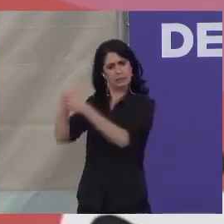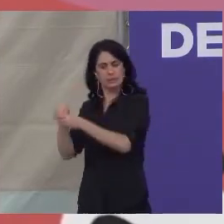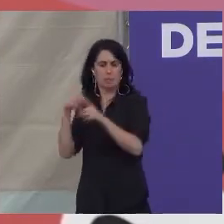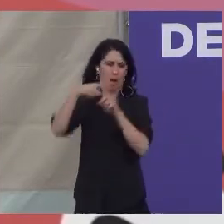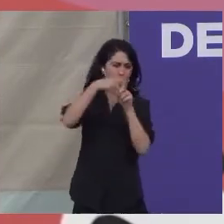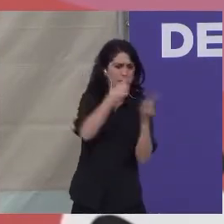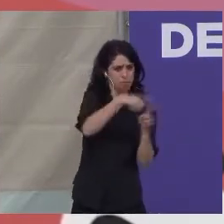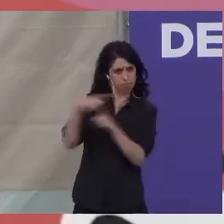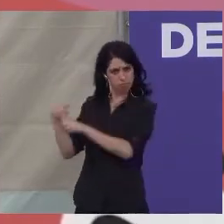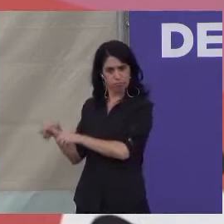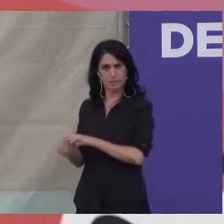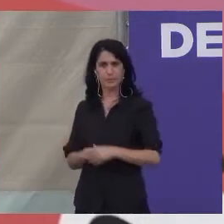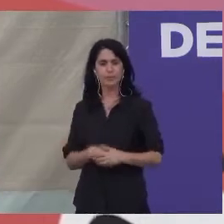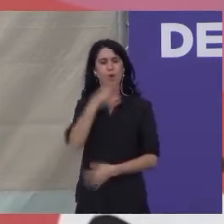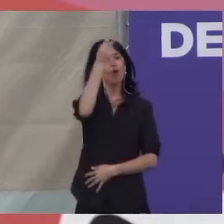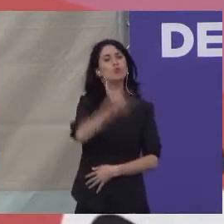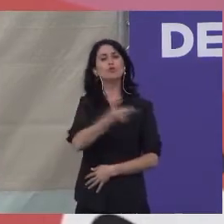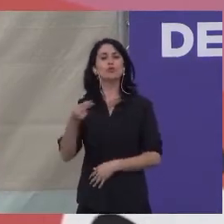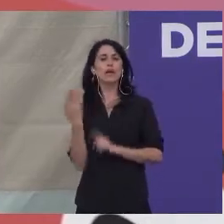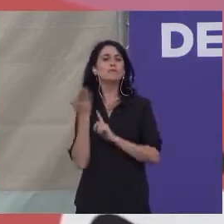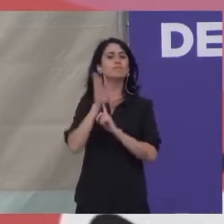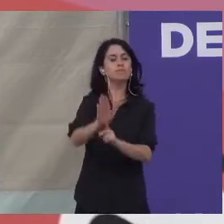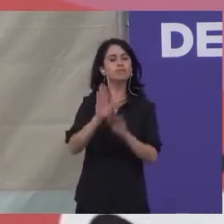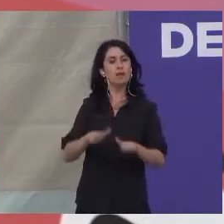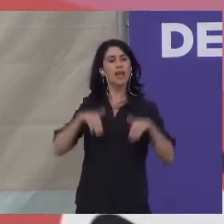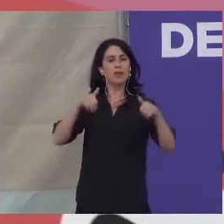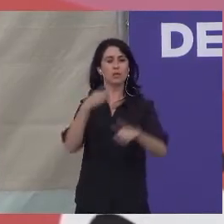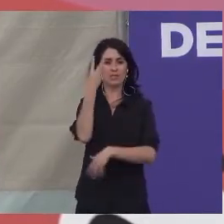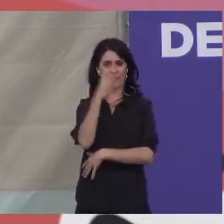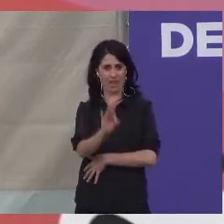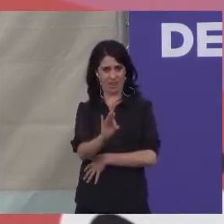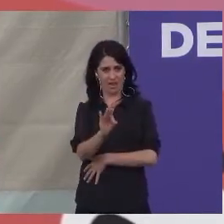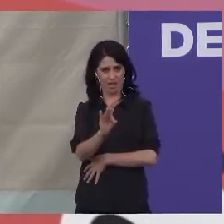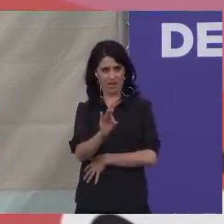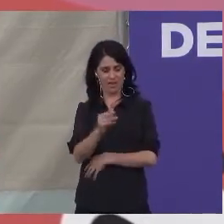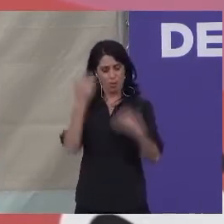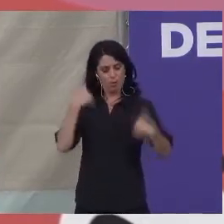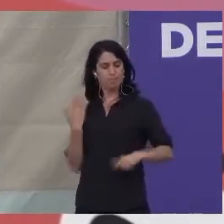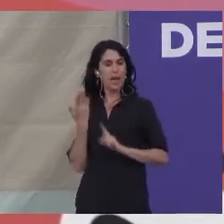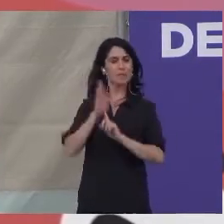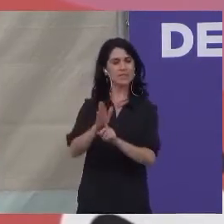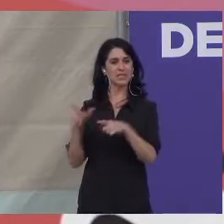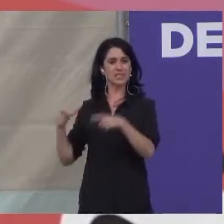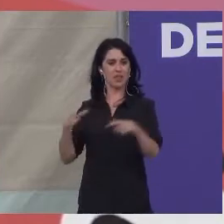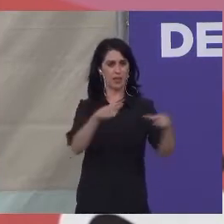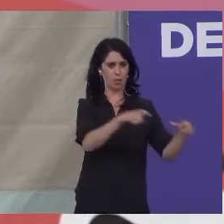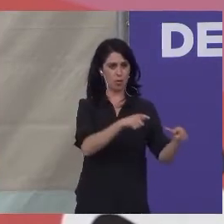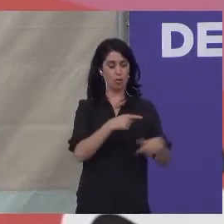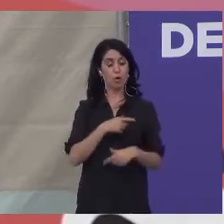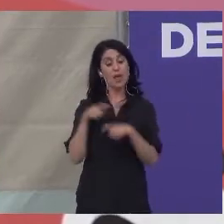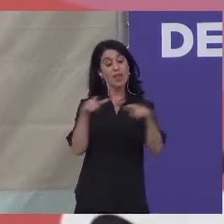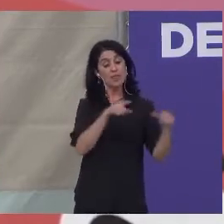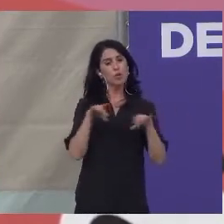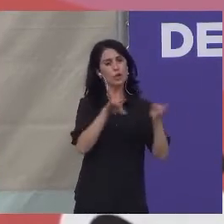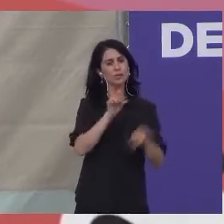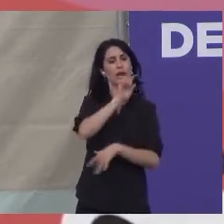quantitat. En total s'han presentat 20 candidatures als representants de cercles, 14 per cercles